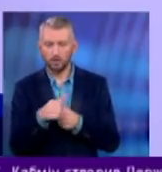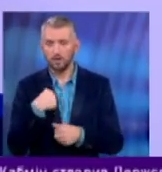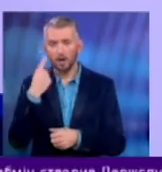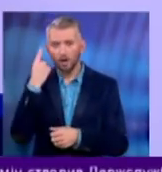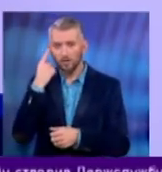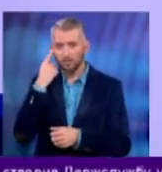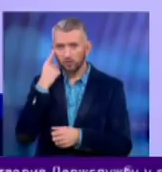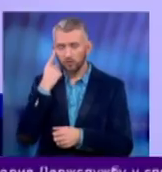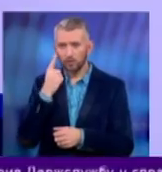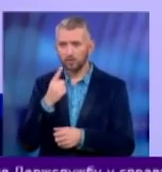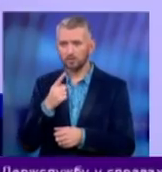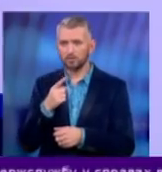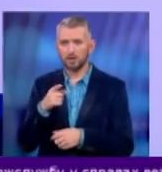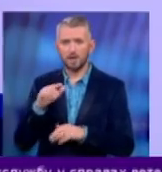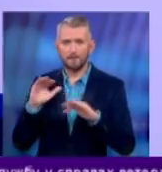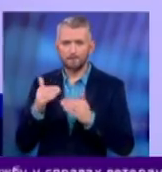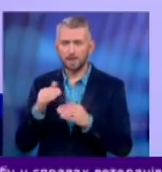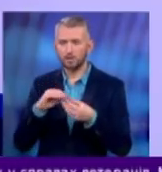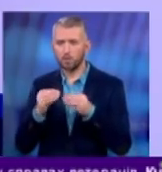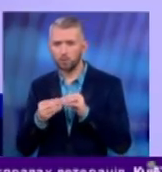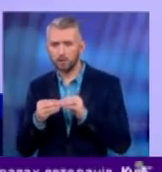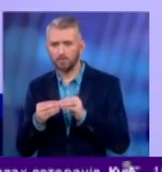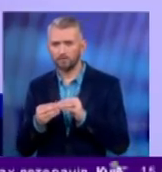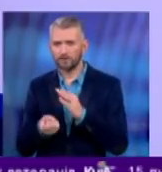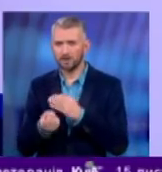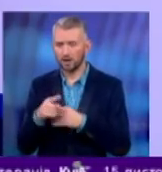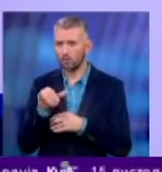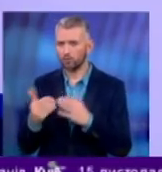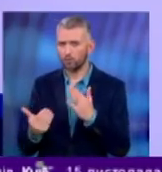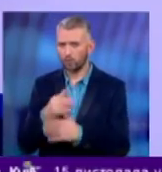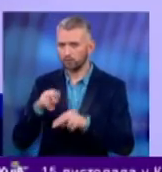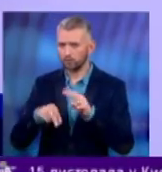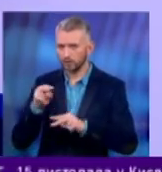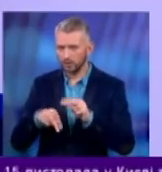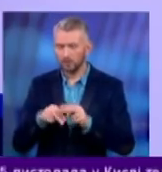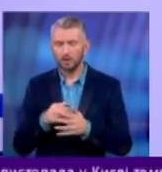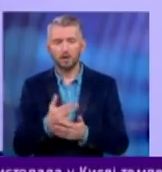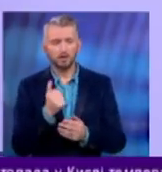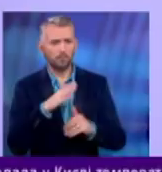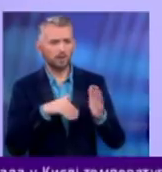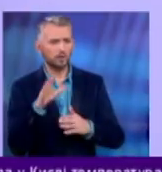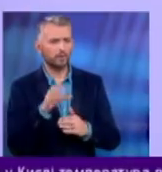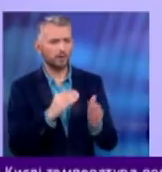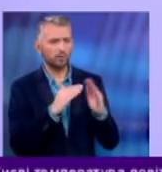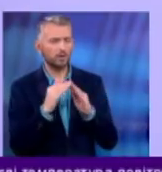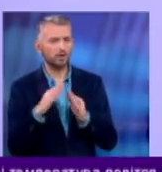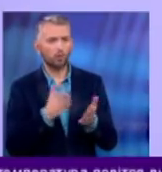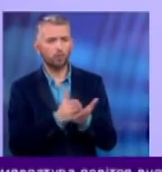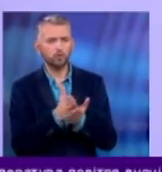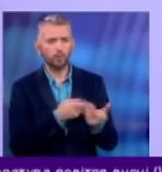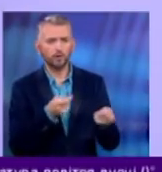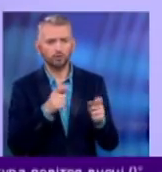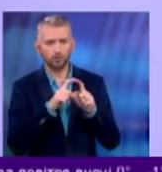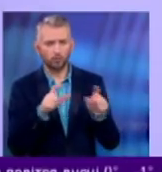рідше проблем і питань виникає до новобудови, я думаю, що це більше до старих будинків. Практично всі будинки, які обслуговуються керуючою компанією,